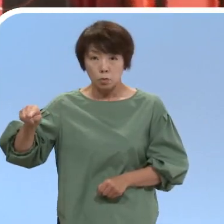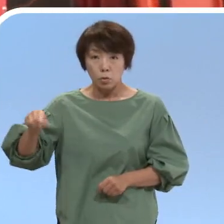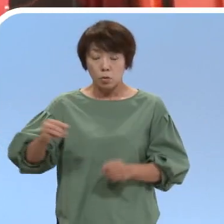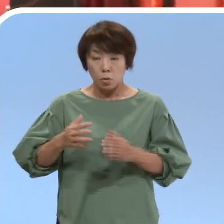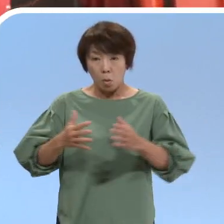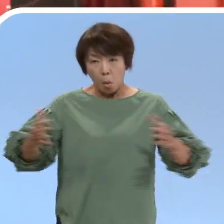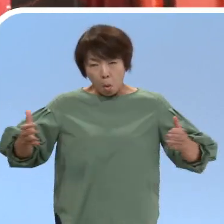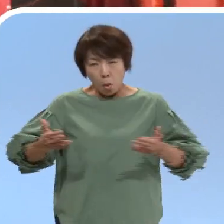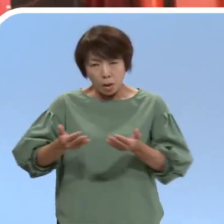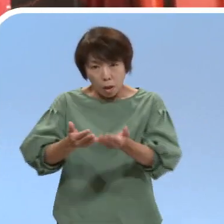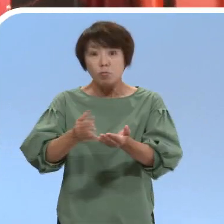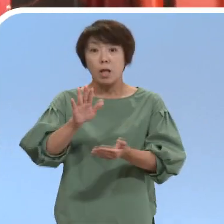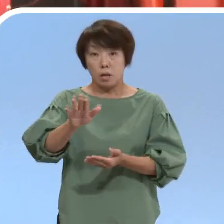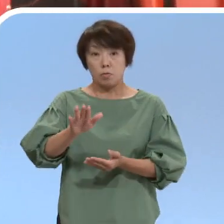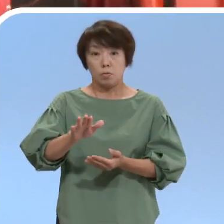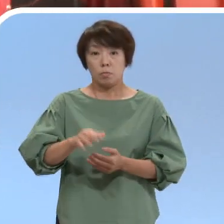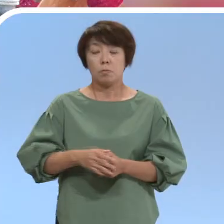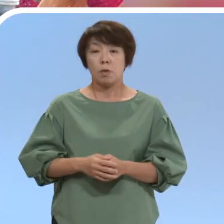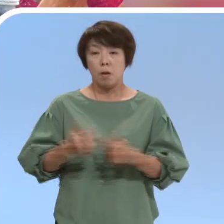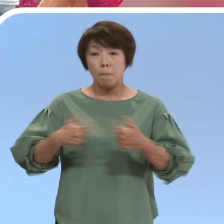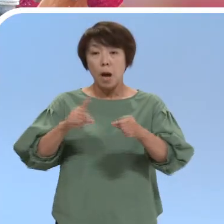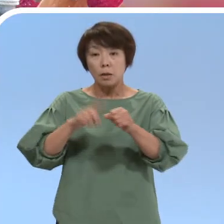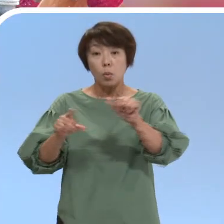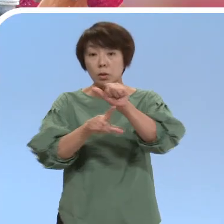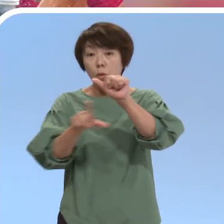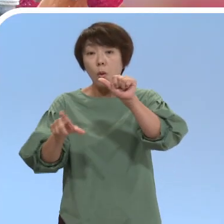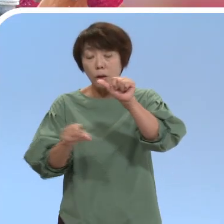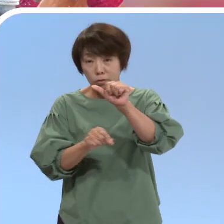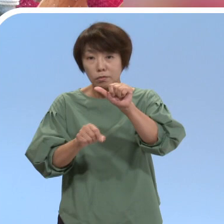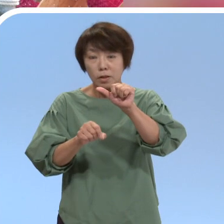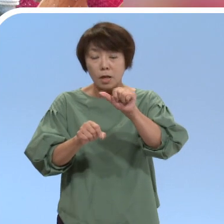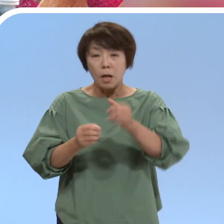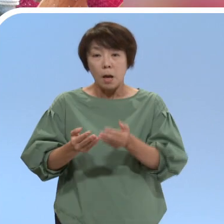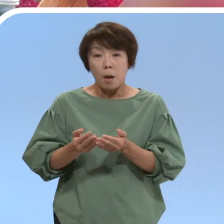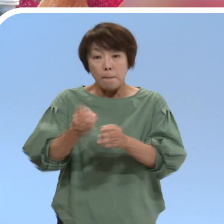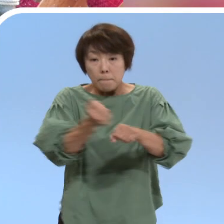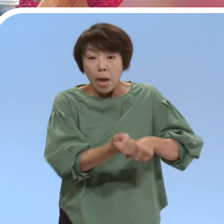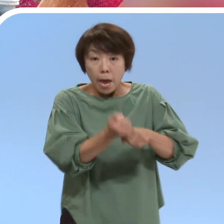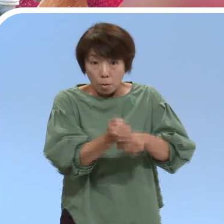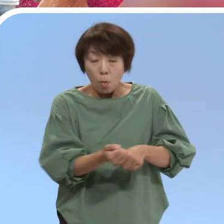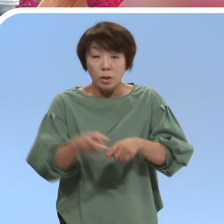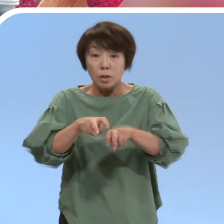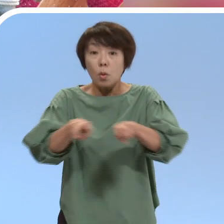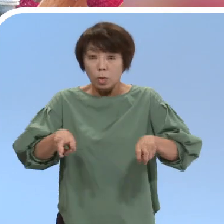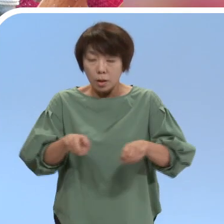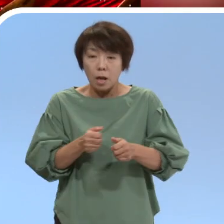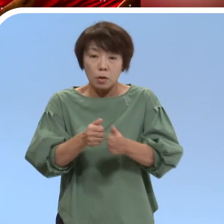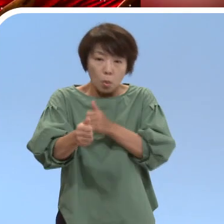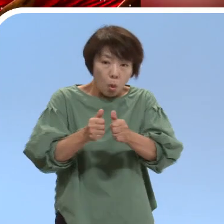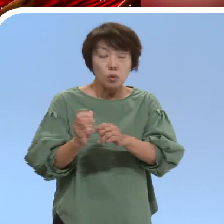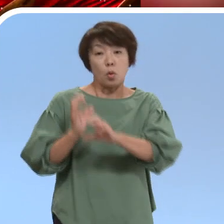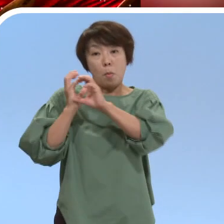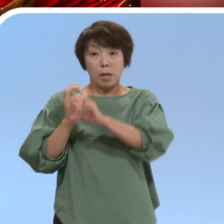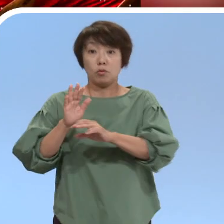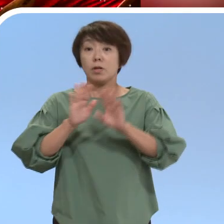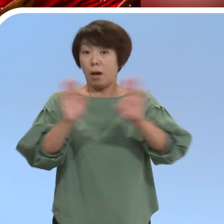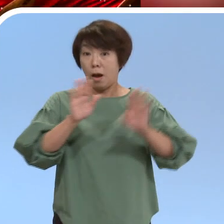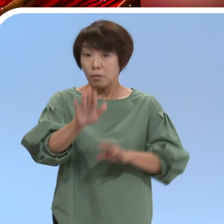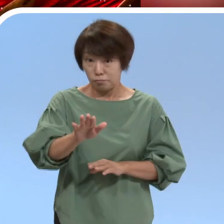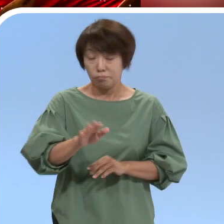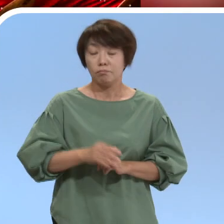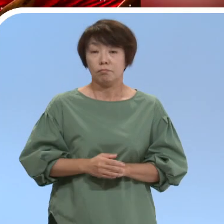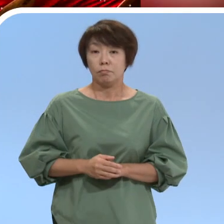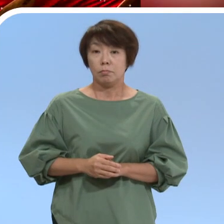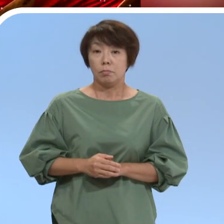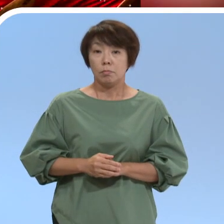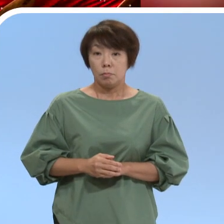ートルあるこの大きな船のこと。毎年5月にはこのペーロンに乗って速さを競い合う祭りが開催